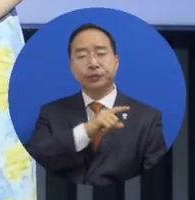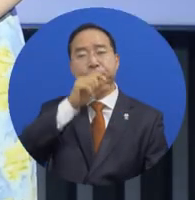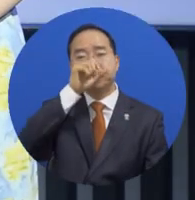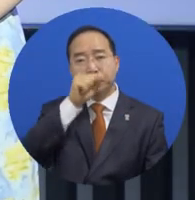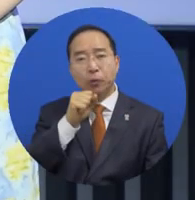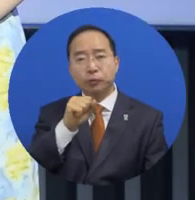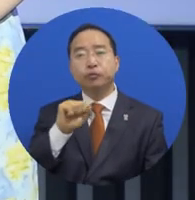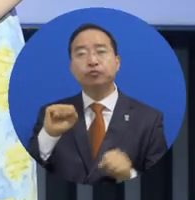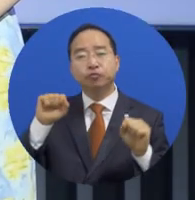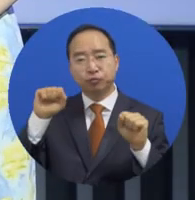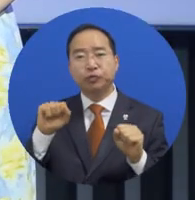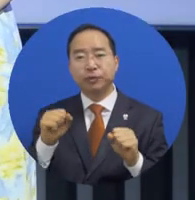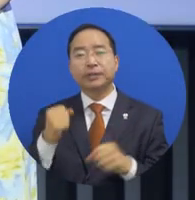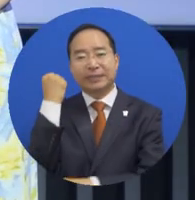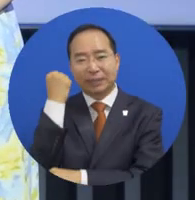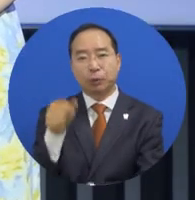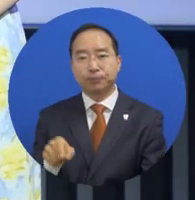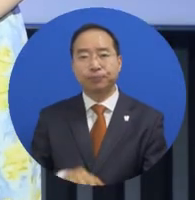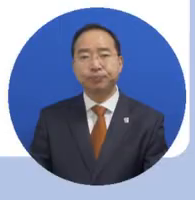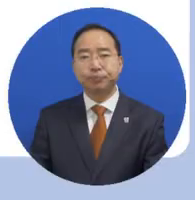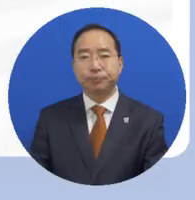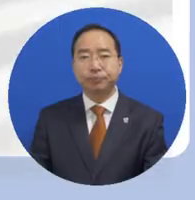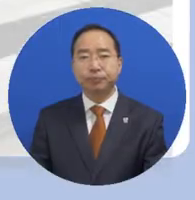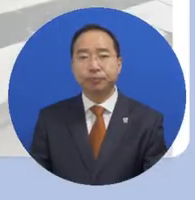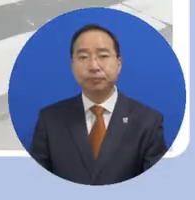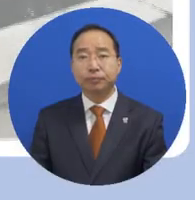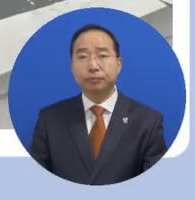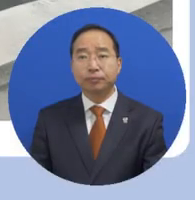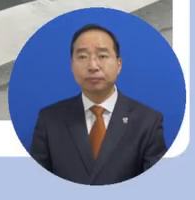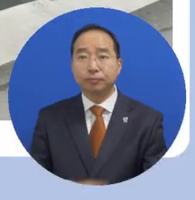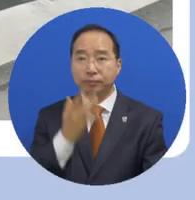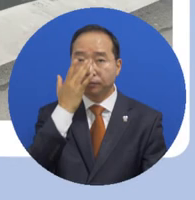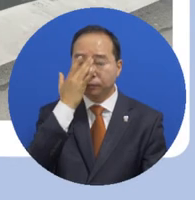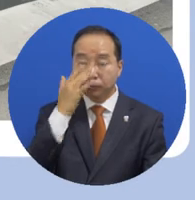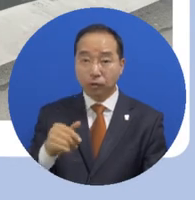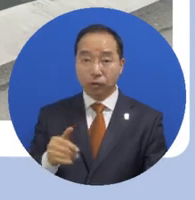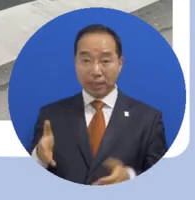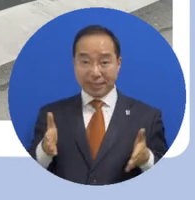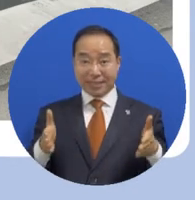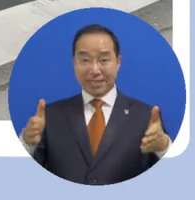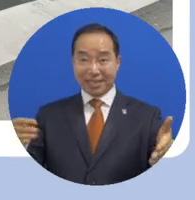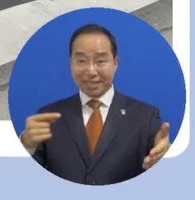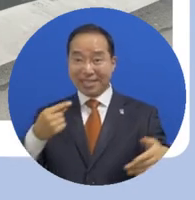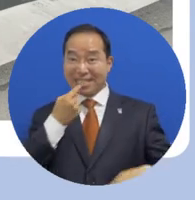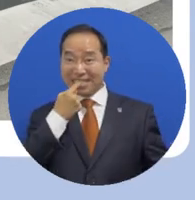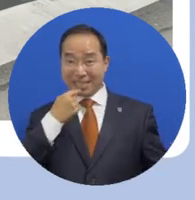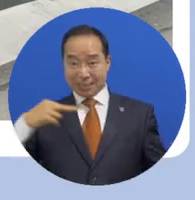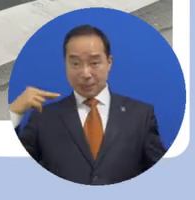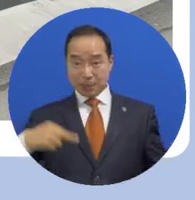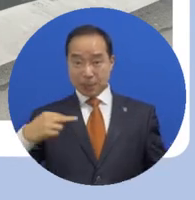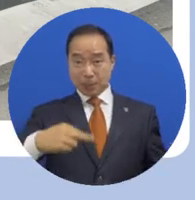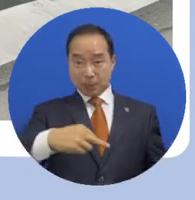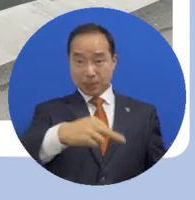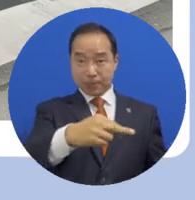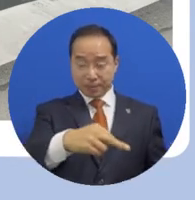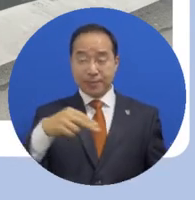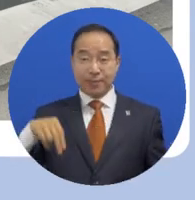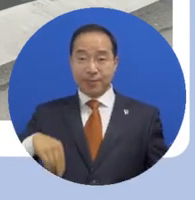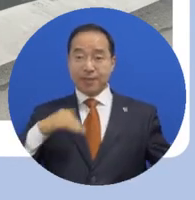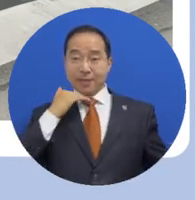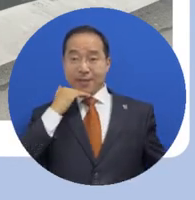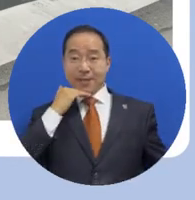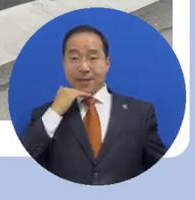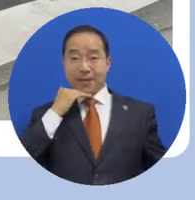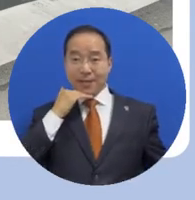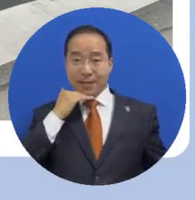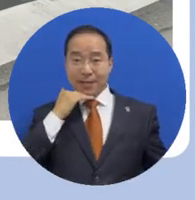가장 좋은 그 운동의 어떤 기초입니다. 아, 그리고 우리 왜 횡단보도 같은 데 서 있을 때 정말 시간 안 가잖아요. 엘리베이터